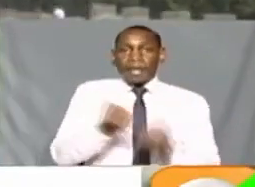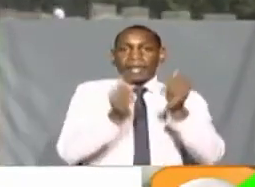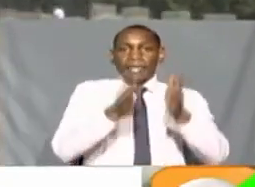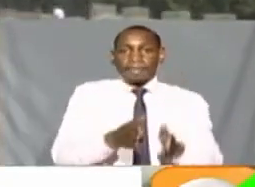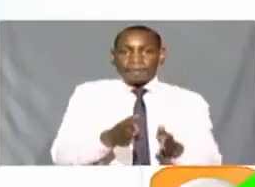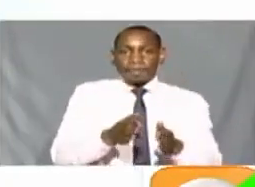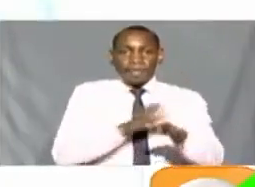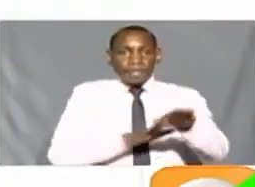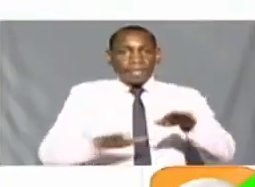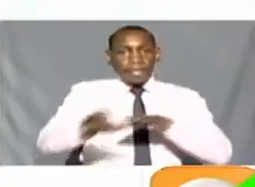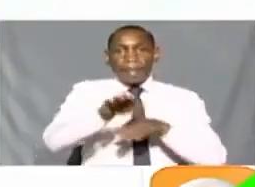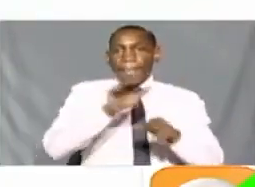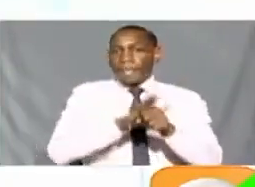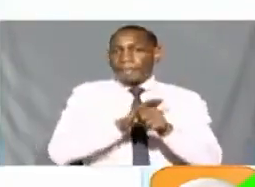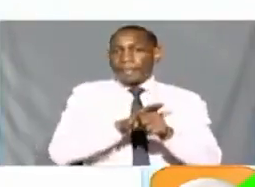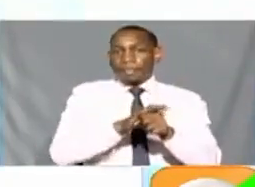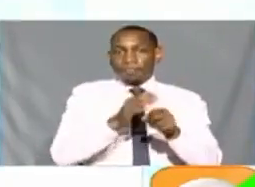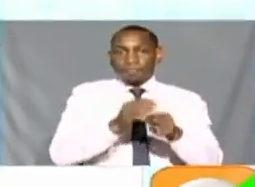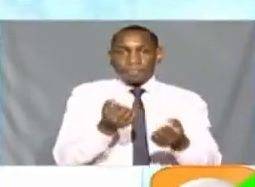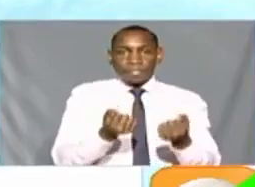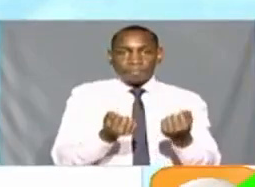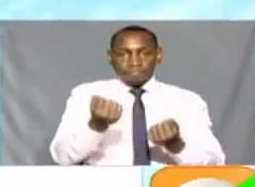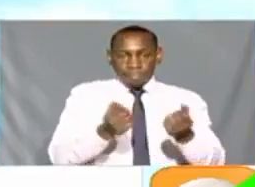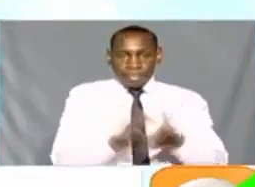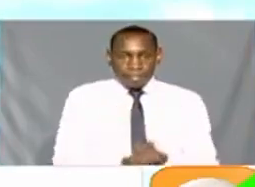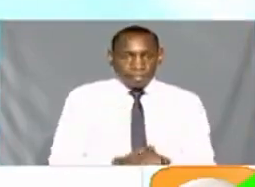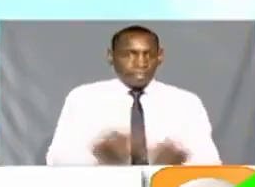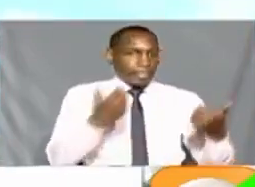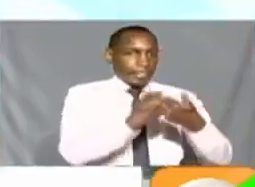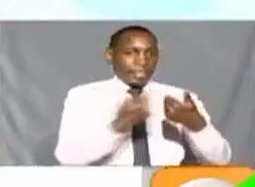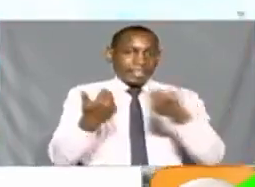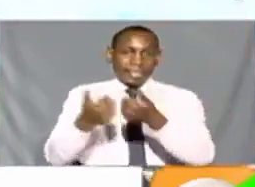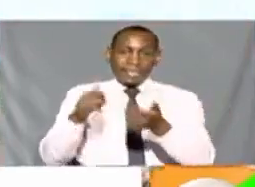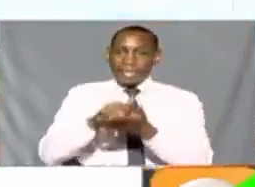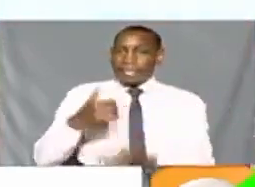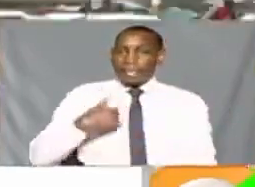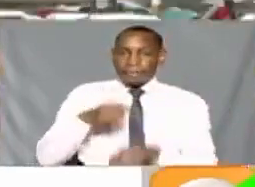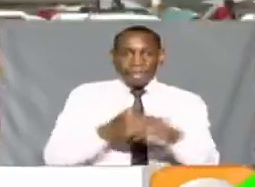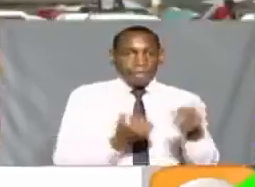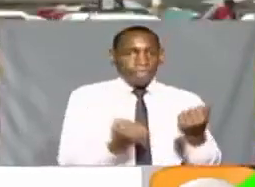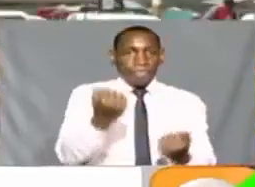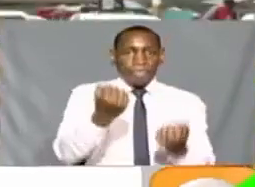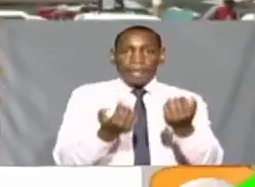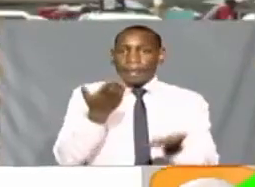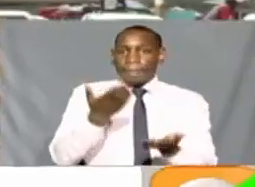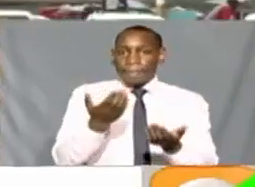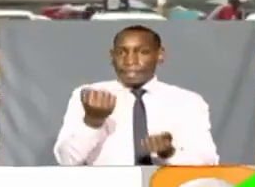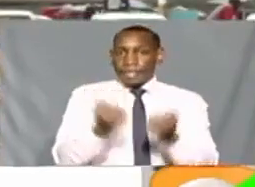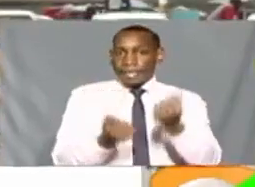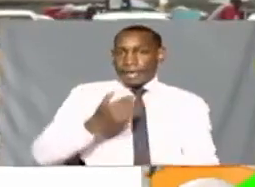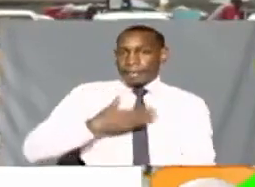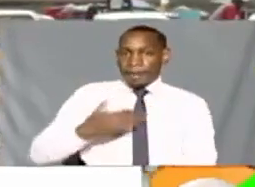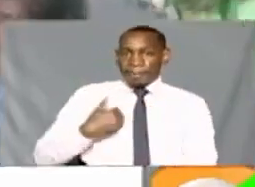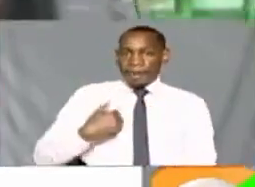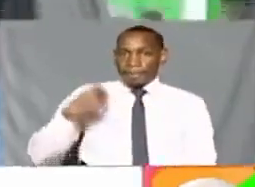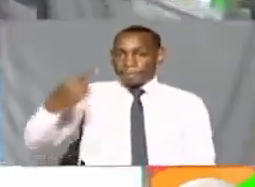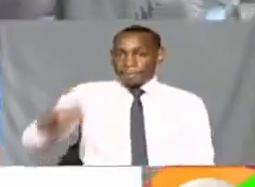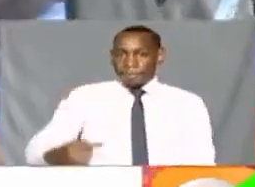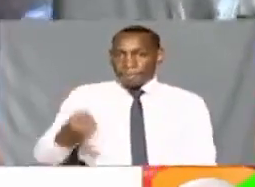magari mingi sana. Haa, changamoto ambayo napatana nazo kwa barabara, labda gari langu liki